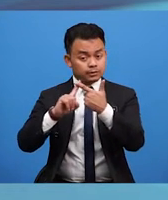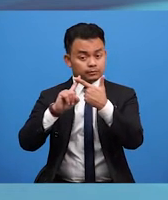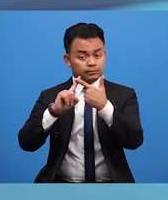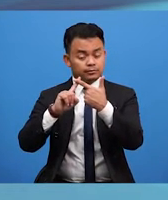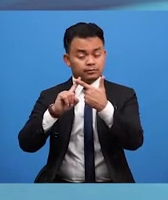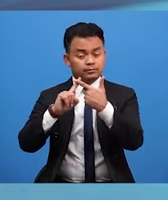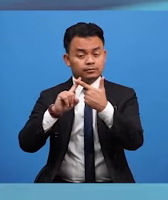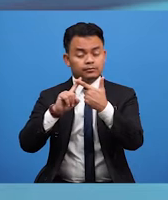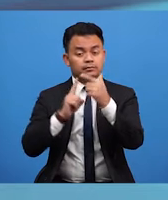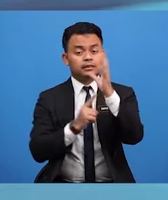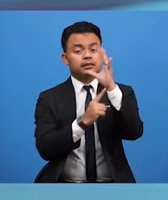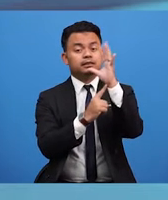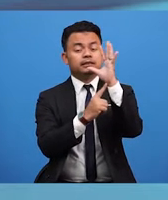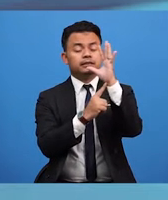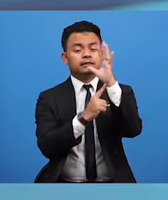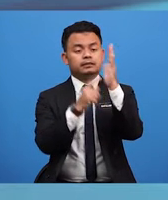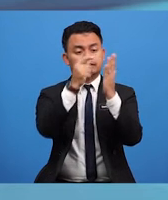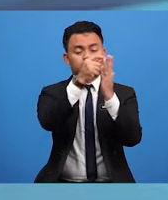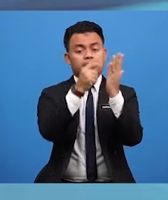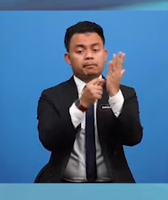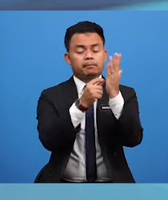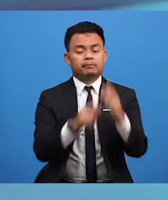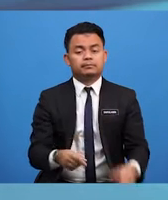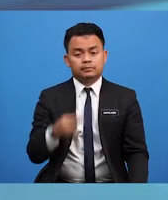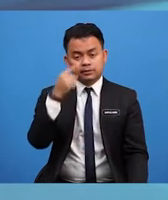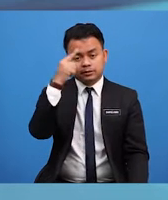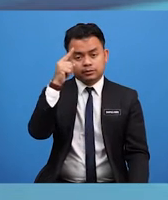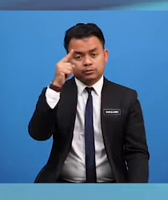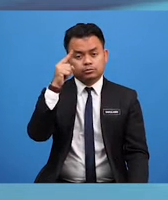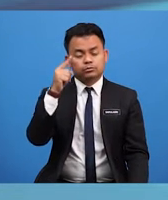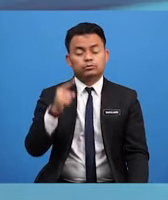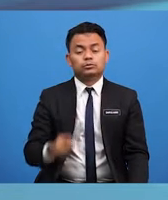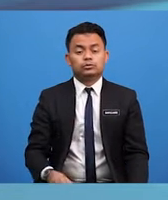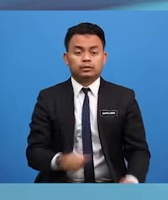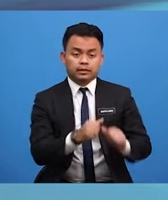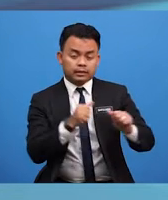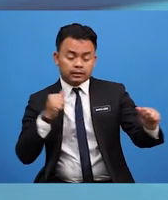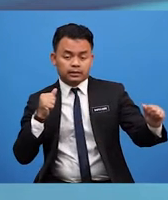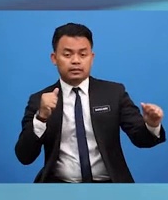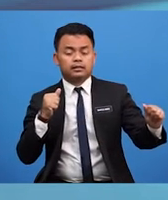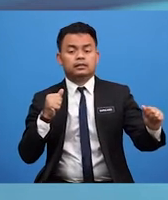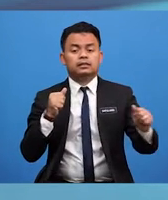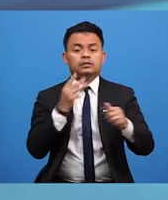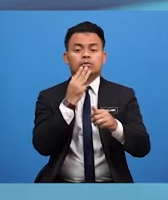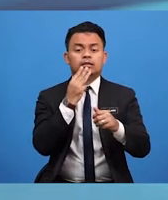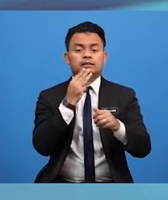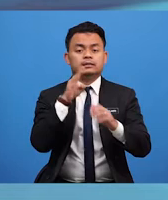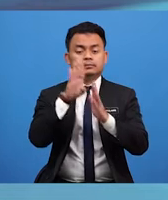Kedua, lilin terap untuk mengelakkan warna daripada